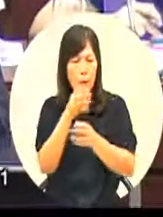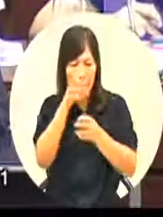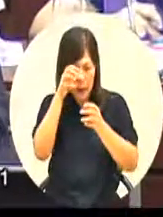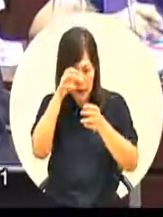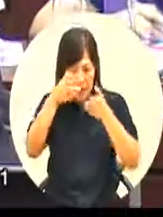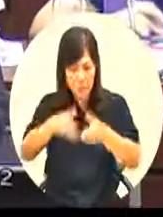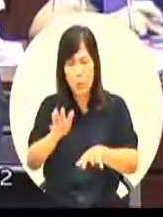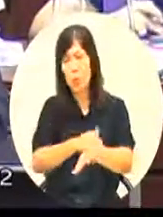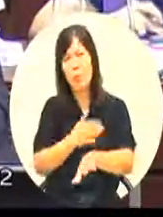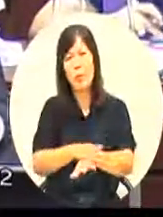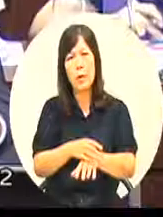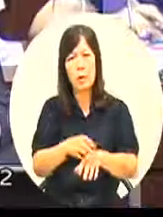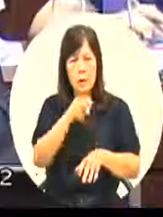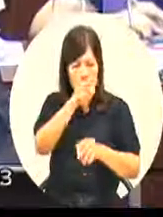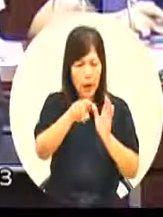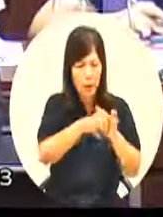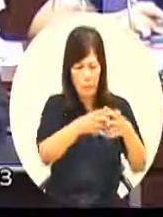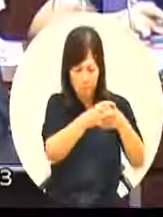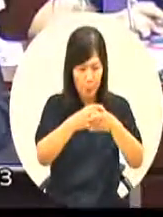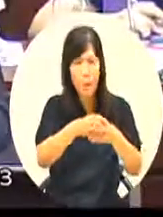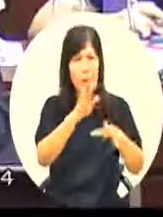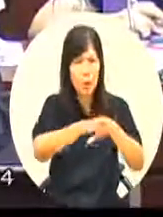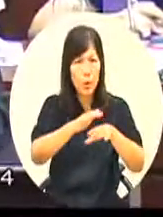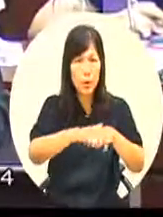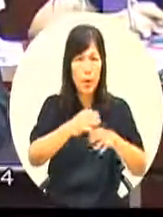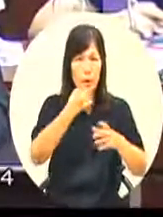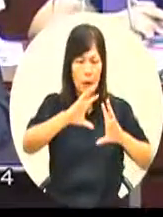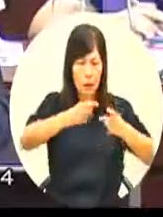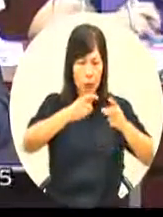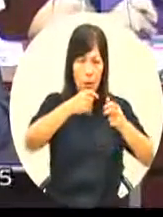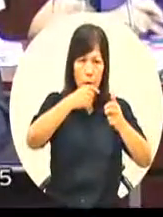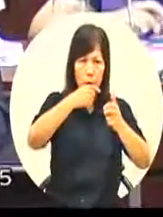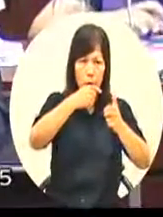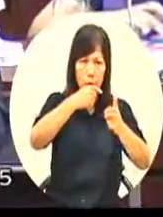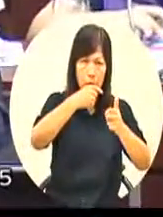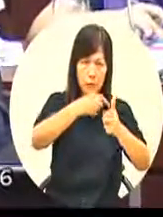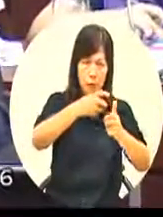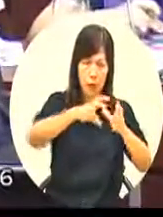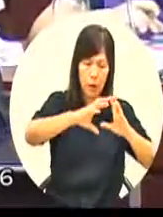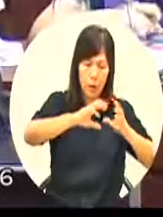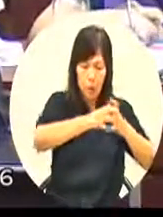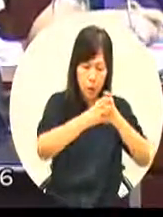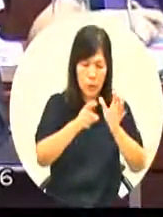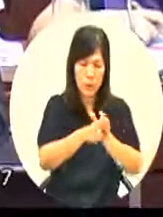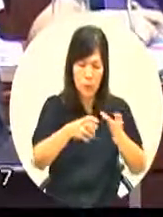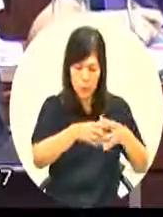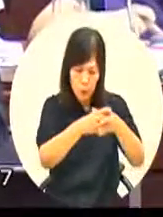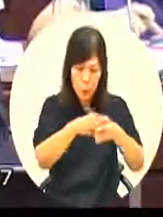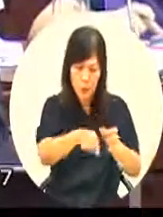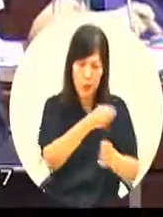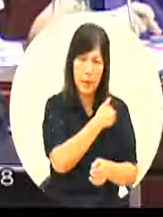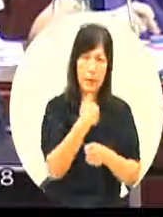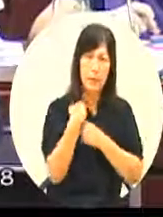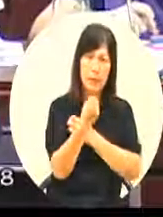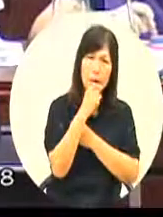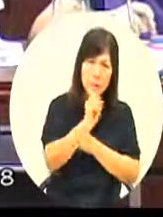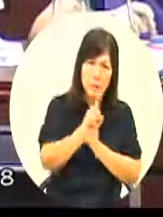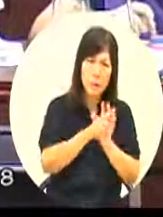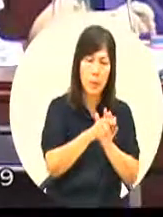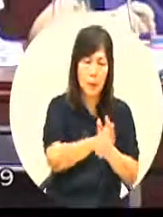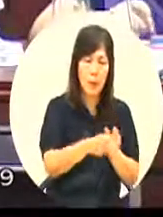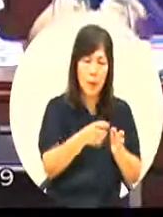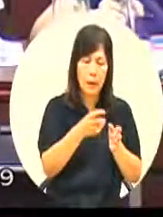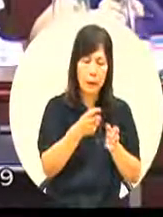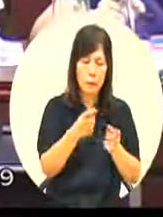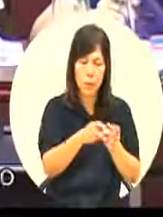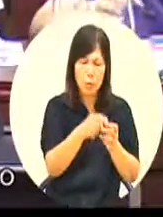的。我们情愿看的是一个团队，就是我们的国教辅导团整体的团队的实力，那团队在全国的评比，我说这两项比那